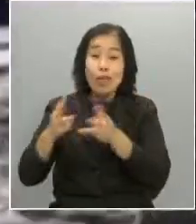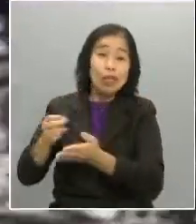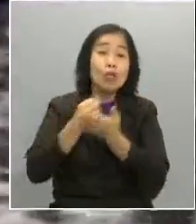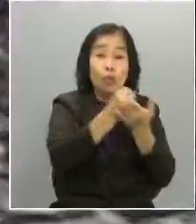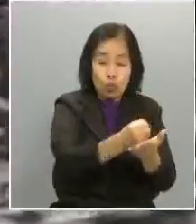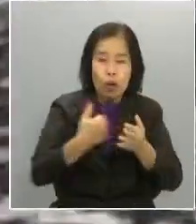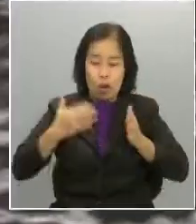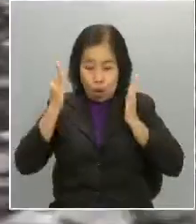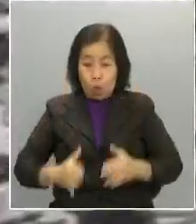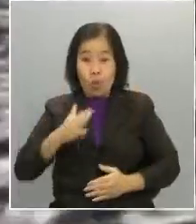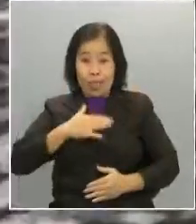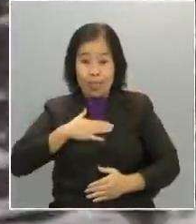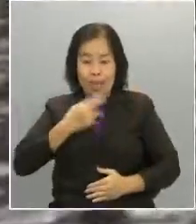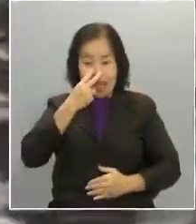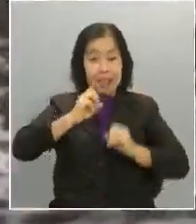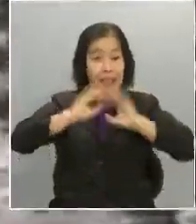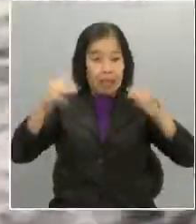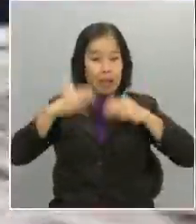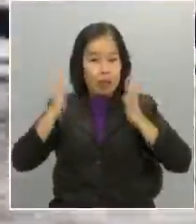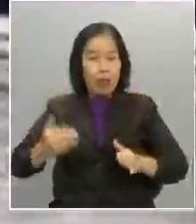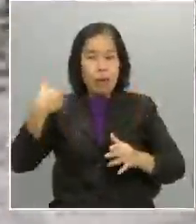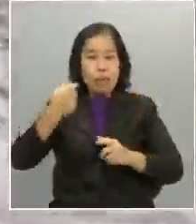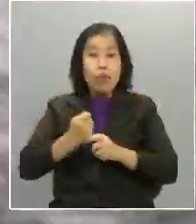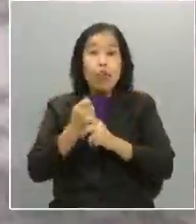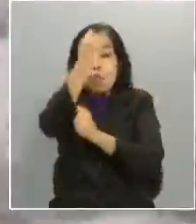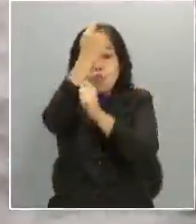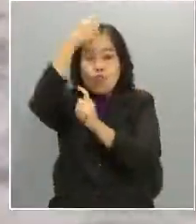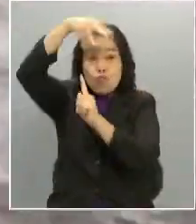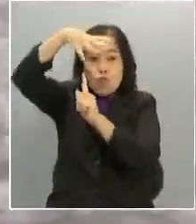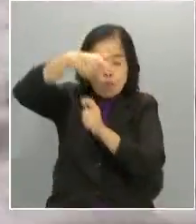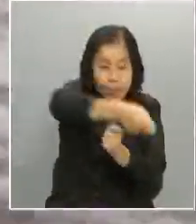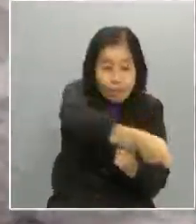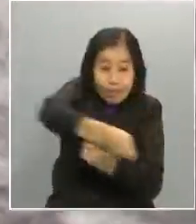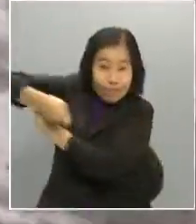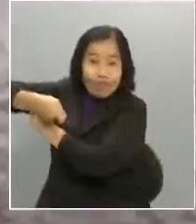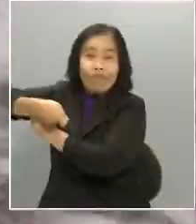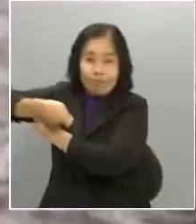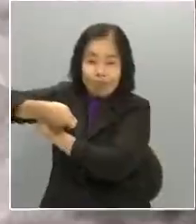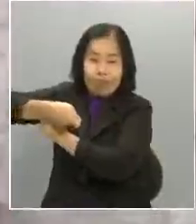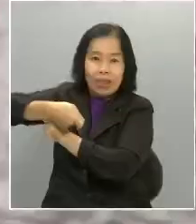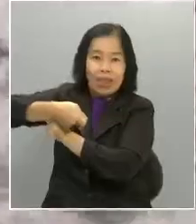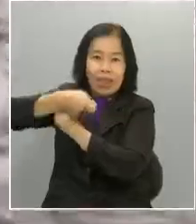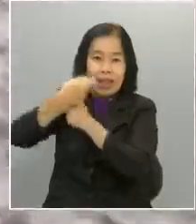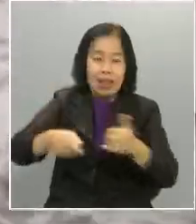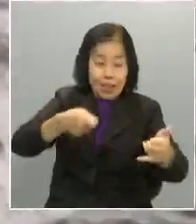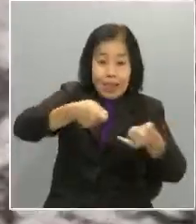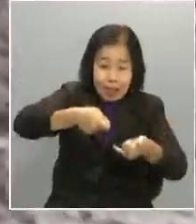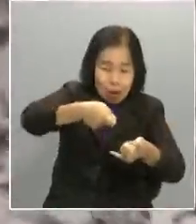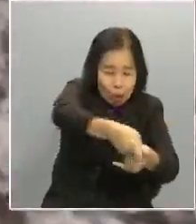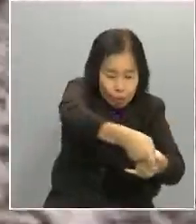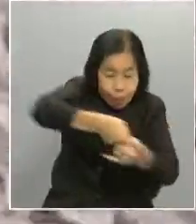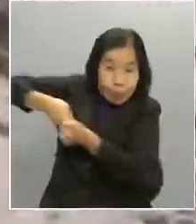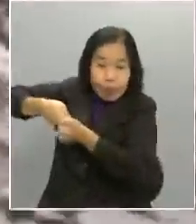องดีที่เข้าไปจะเห็นว่าเขาใช้ร่มเอาร่มเนี่ยดึงเห็นไหมฮะดึงตัวน้องออกมา